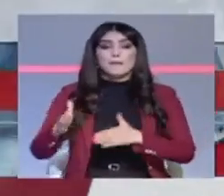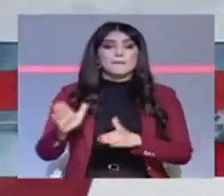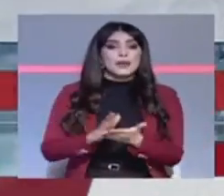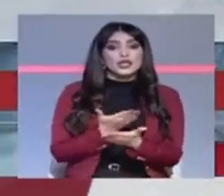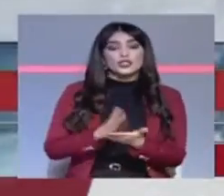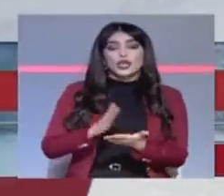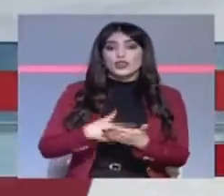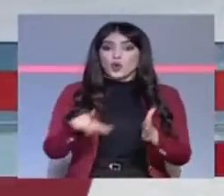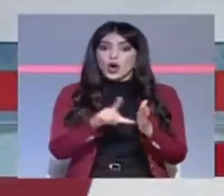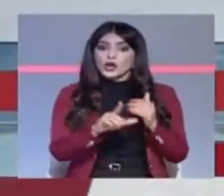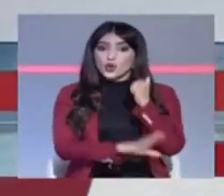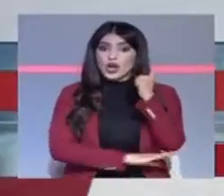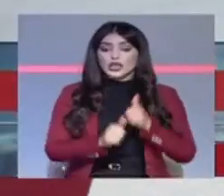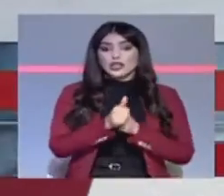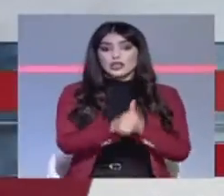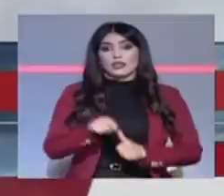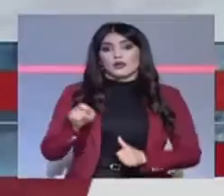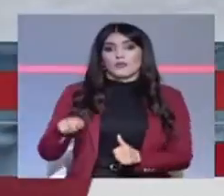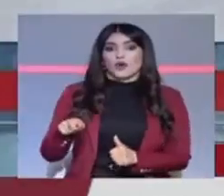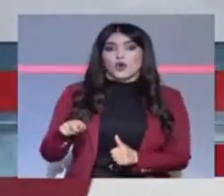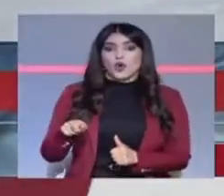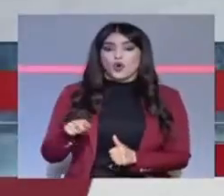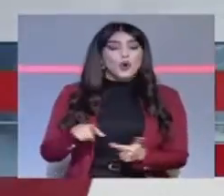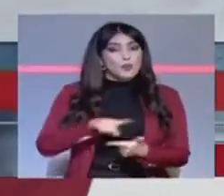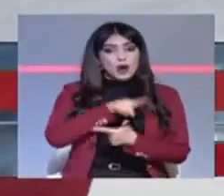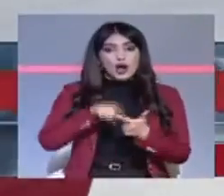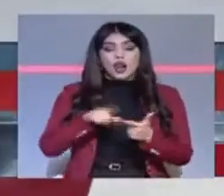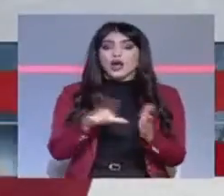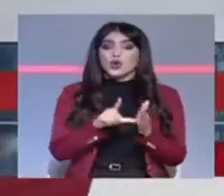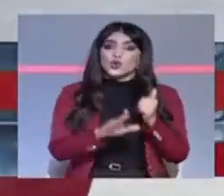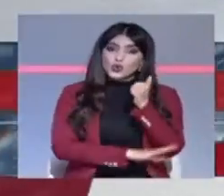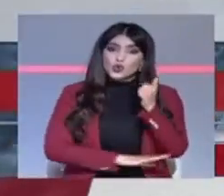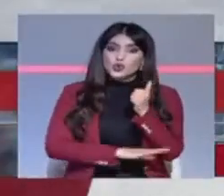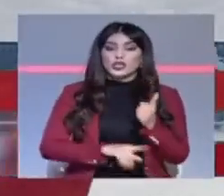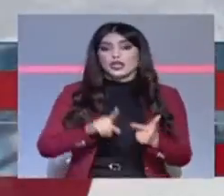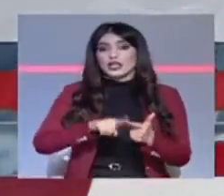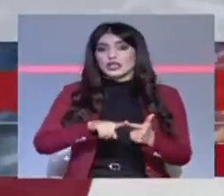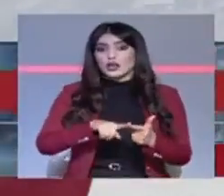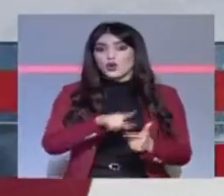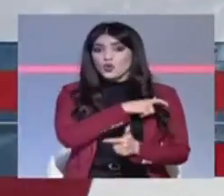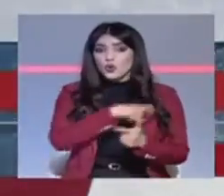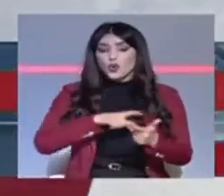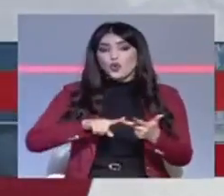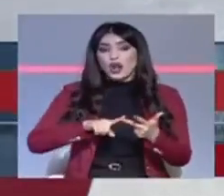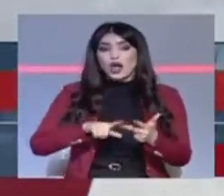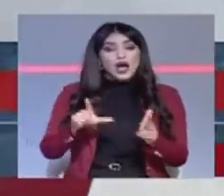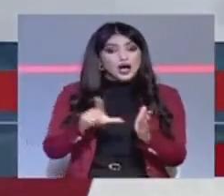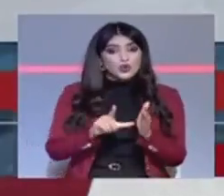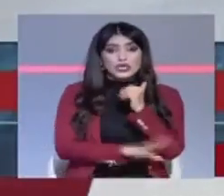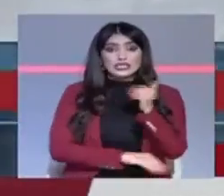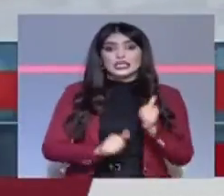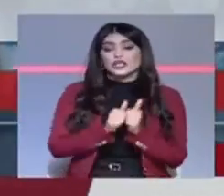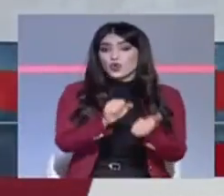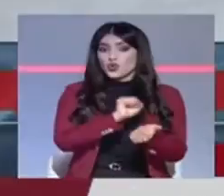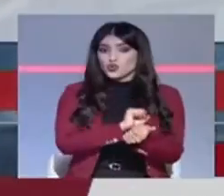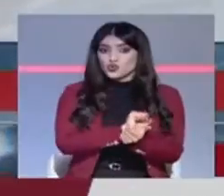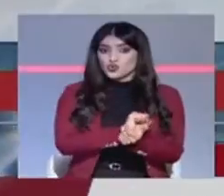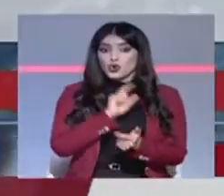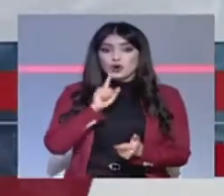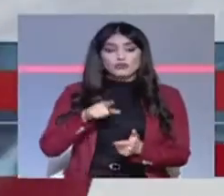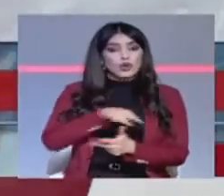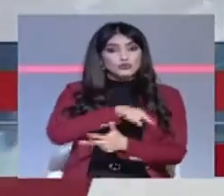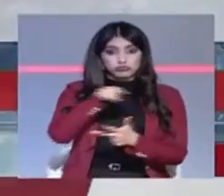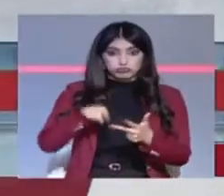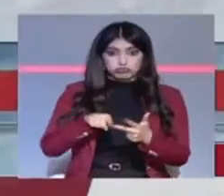للقضاه والقانون الاساسي لل تفقديه العامه والقانون الاساسي للسجون مع مراعاه ضروره التشيك